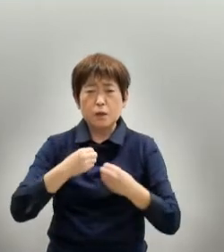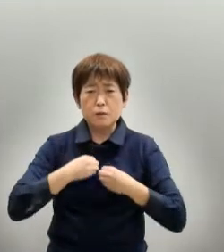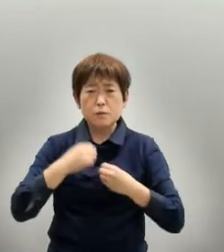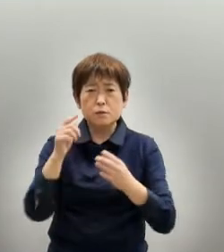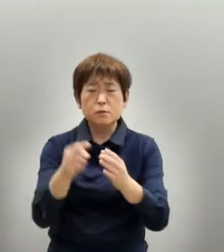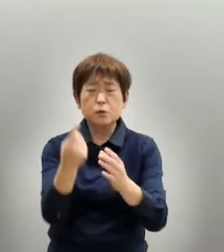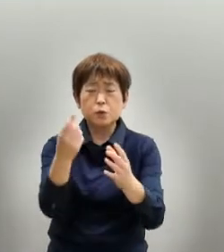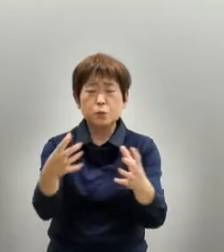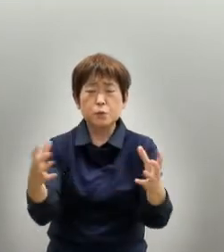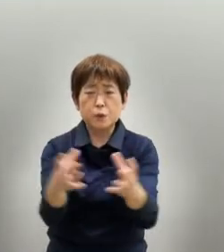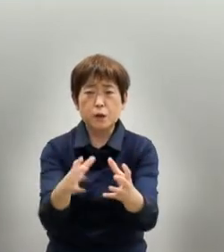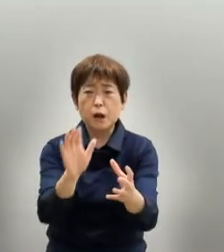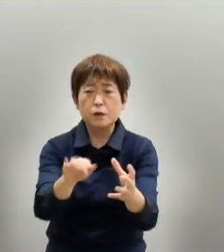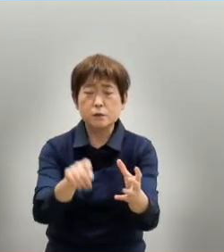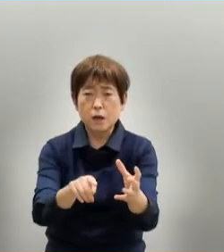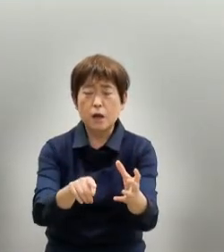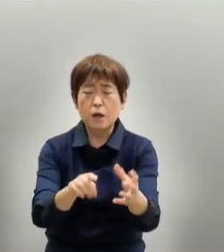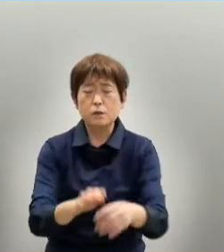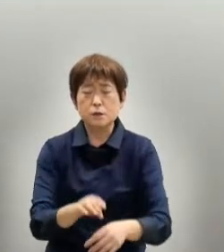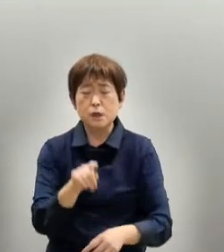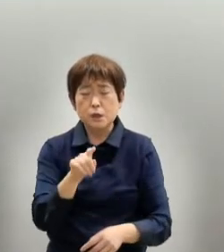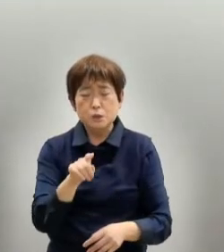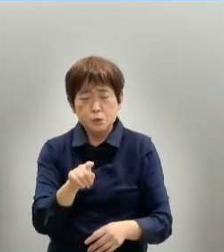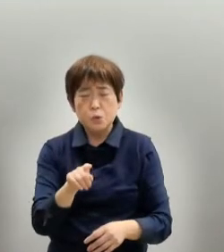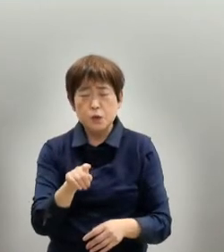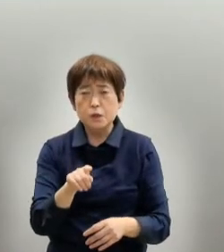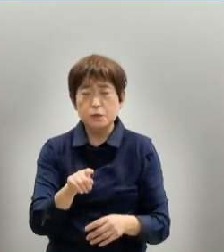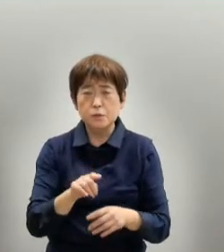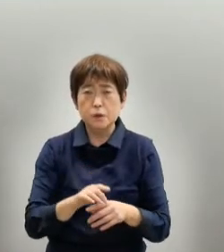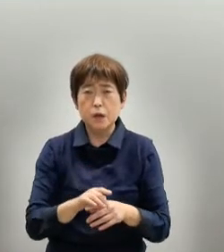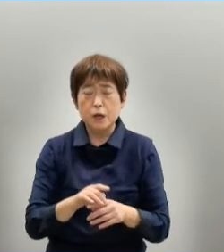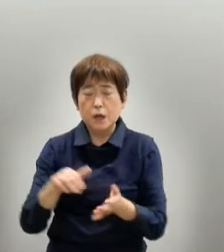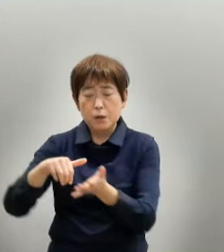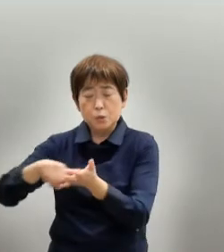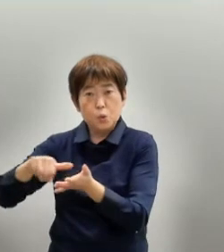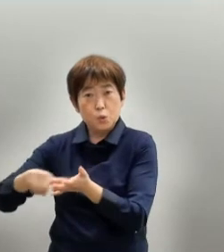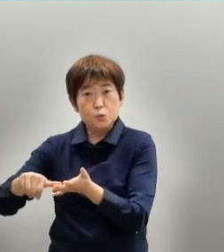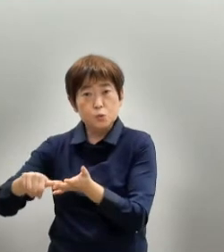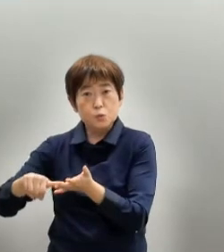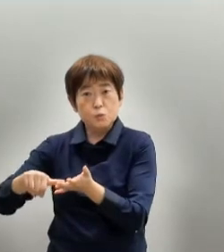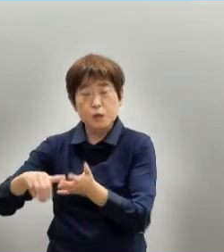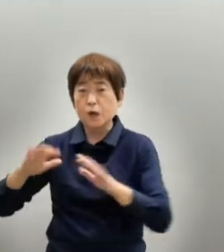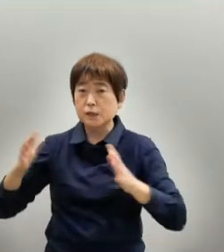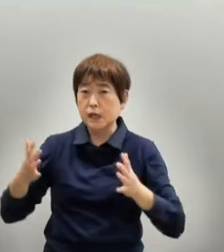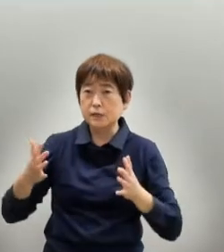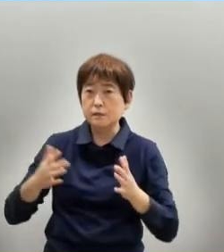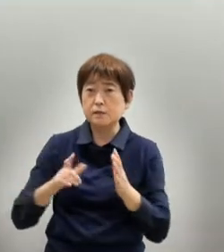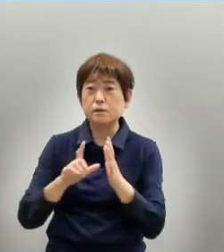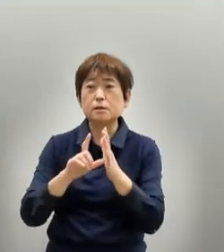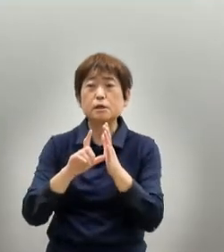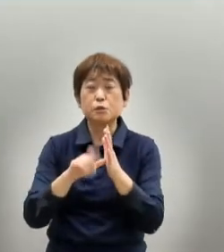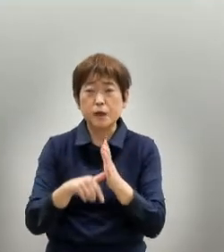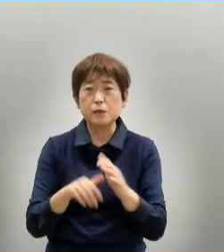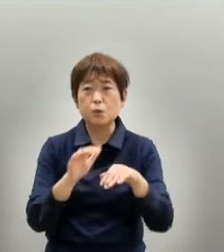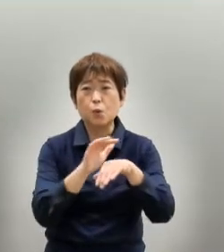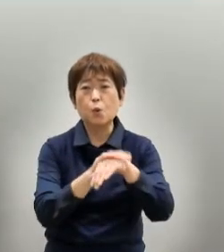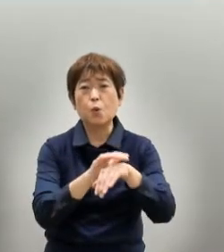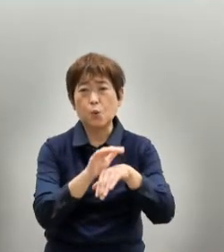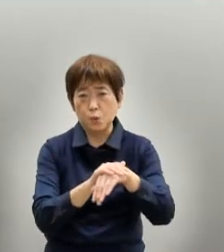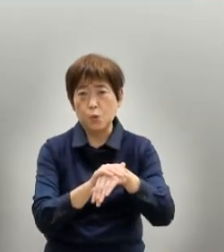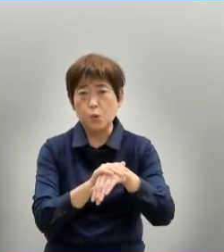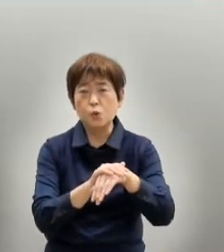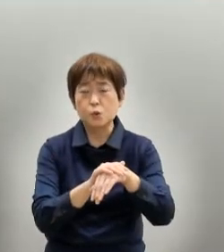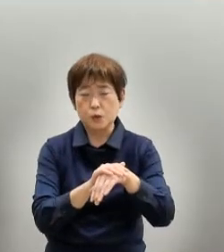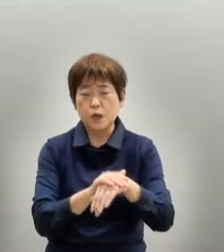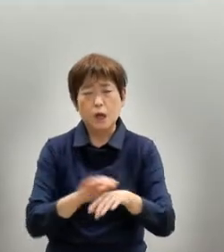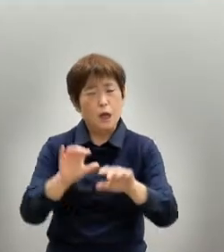なくてですね、追跡が困難だというような場合があろうかと思います。そういう場合がこの1って書かせていただいておりますけれども、範囲